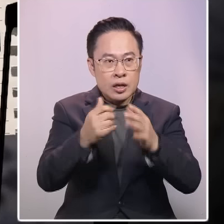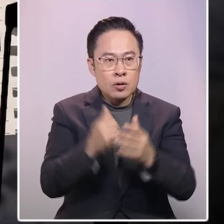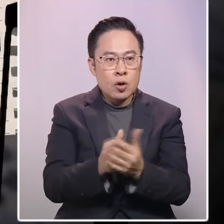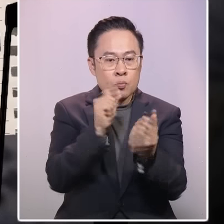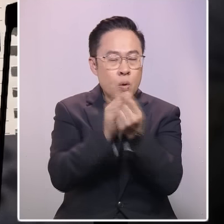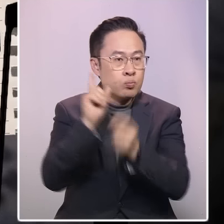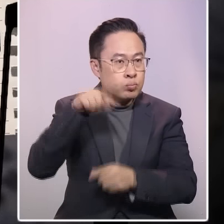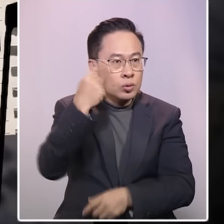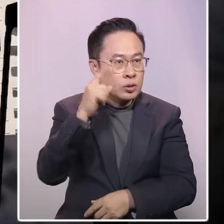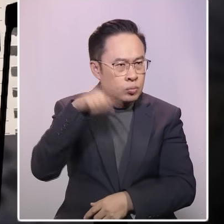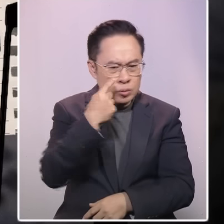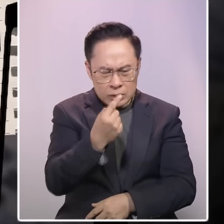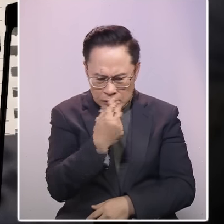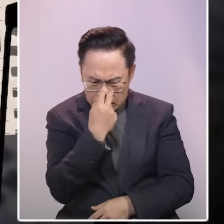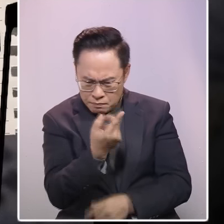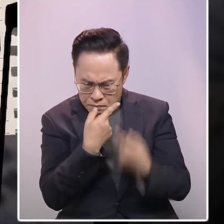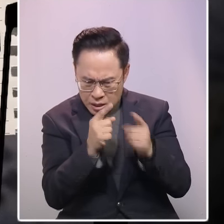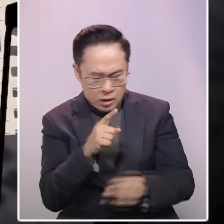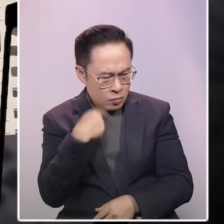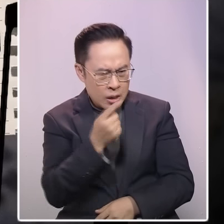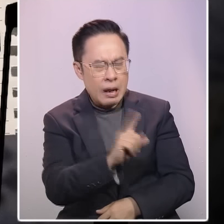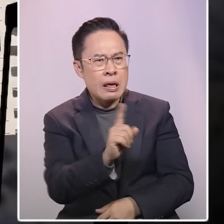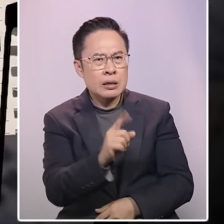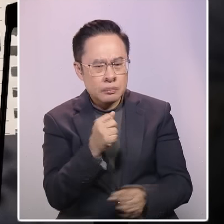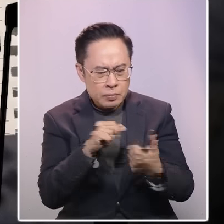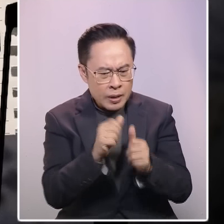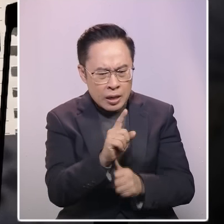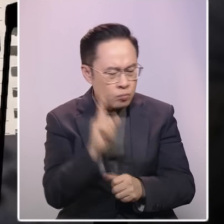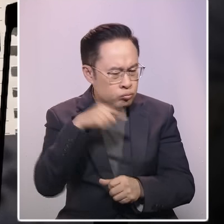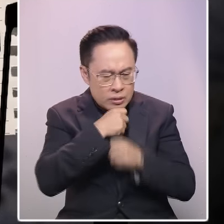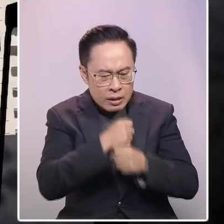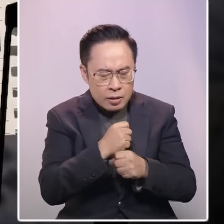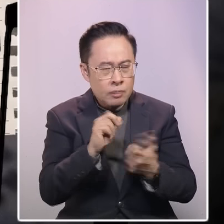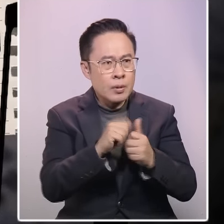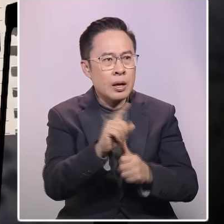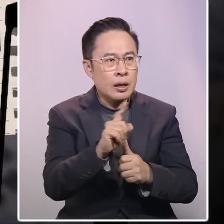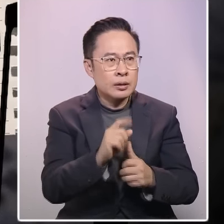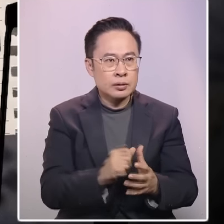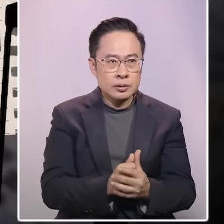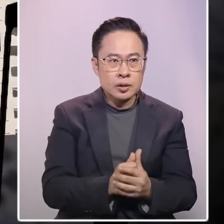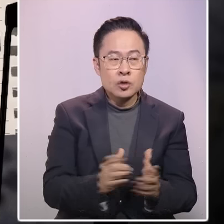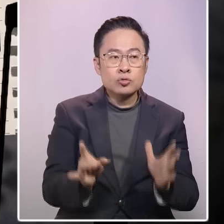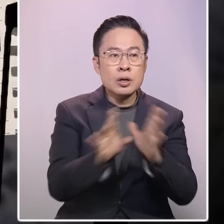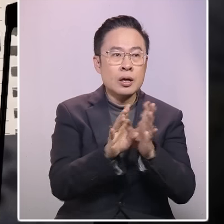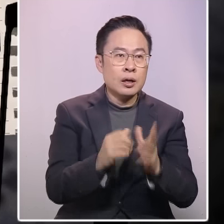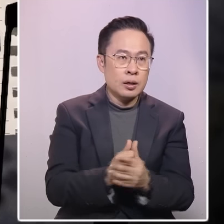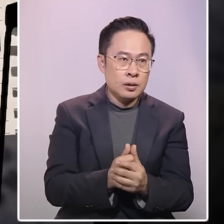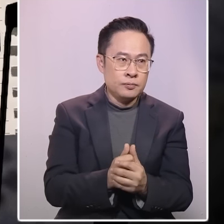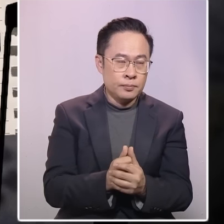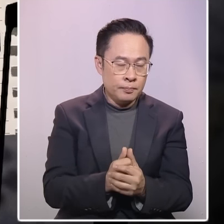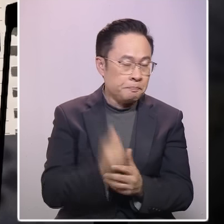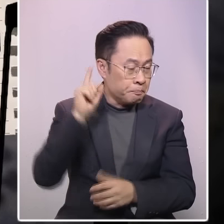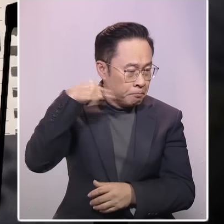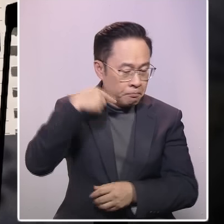อยู่ริมทางเลยค่ะด้วยความสงสารคุณยายบอกเดี๋ยวเข้าไปถามดูหน่อยซิว่าเป็นยังไงบ้างปรากฏผู้หญิงคนนี้ค่ะเธอบอกว่าเธอเป็นชาว